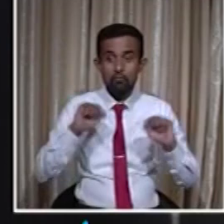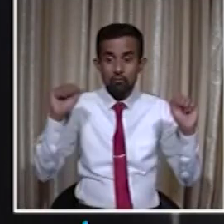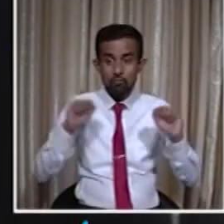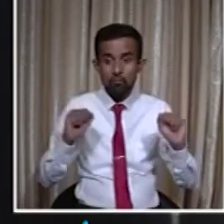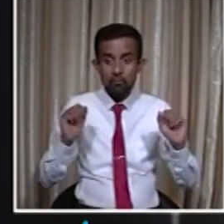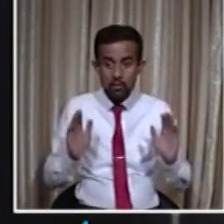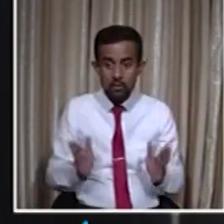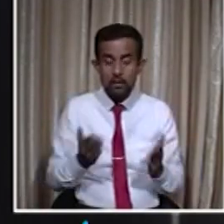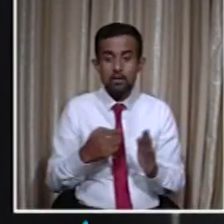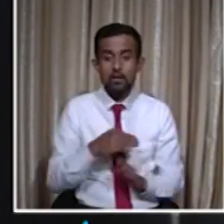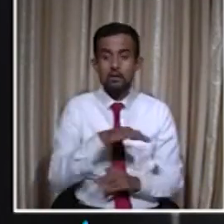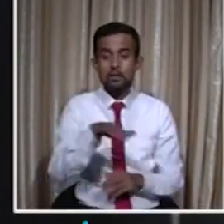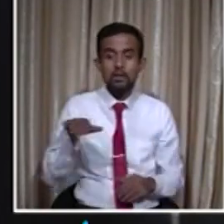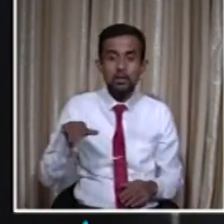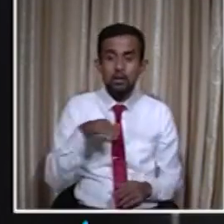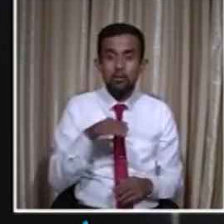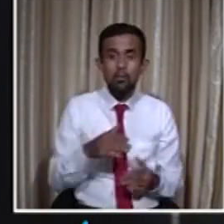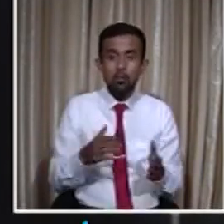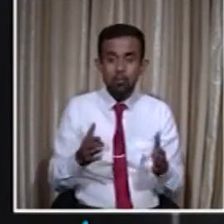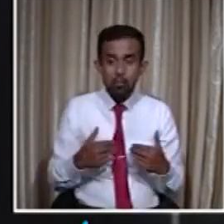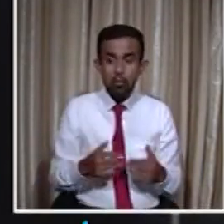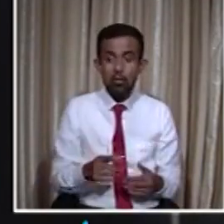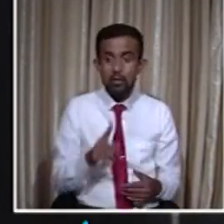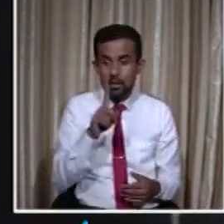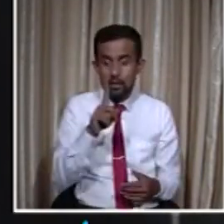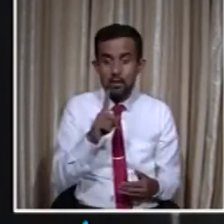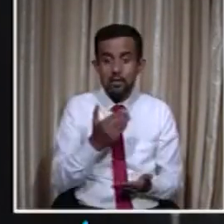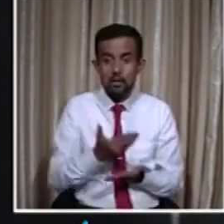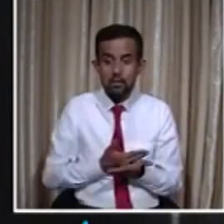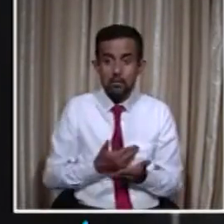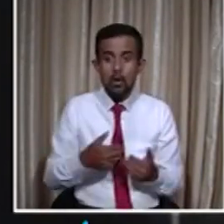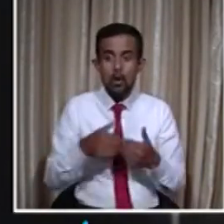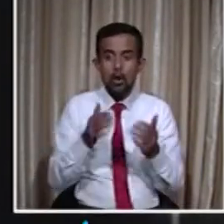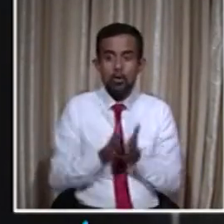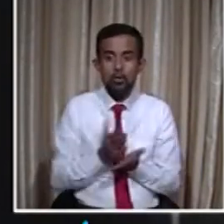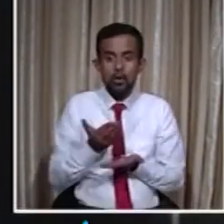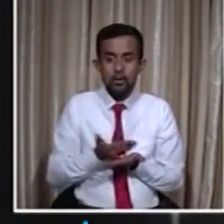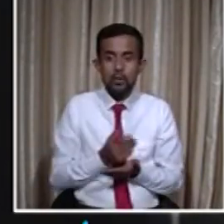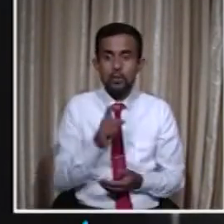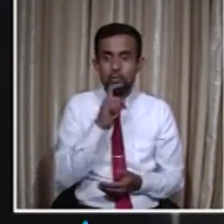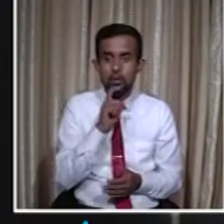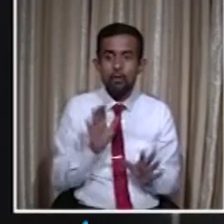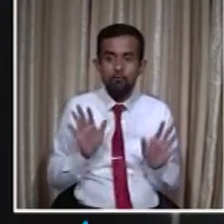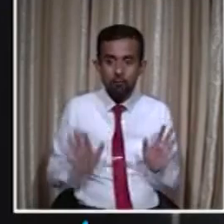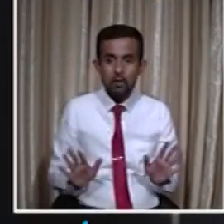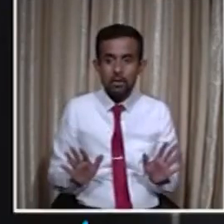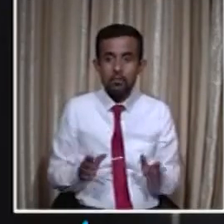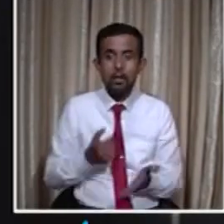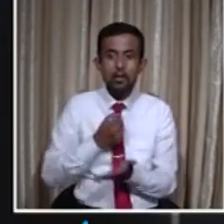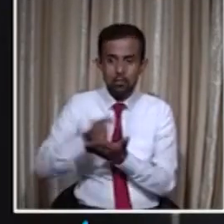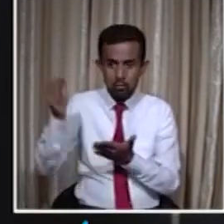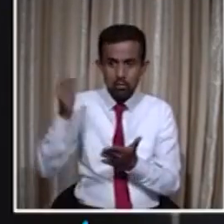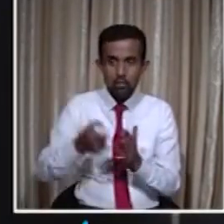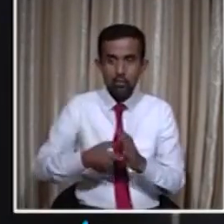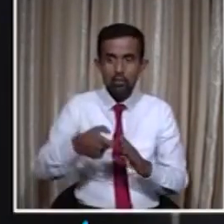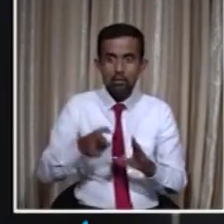ගිහිලා තියෙන සමාජයක තවත් එකම දෙයයි තියෙන්නේ, අපි ඔක්කොටම ඉතුරු වෙලා අධිකරණය විතරයි මේකත් විනාශ කරන්න